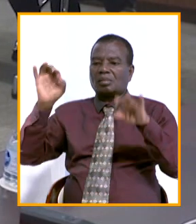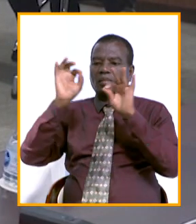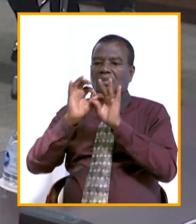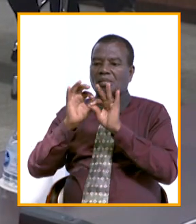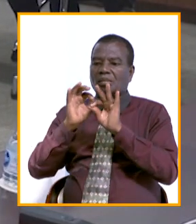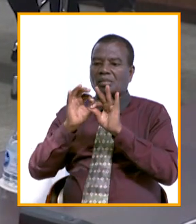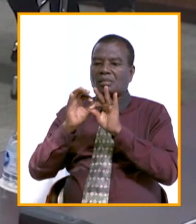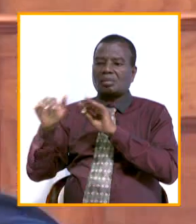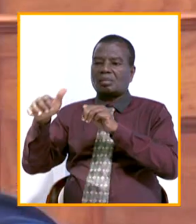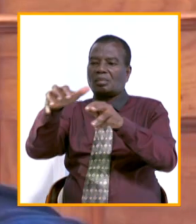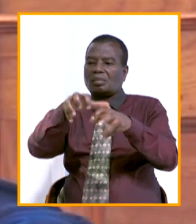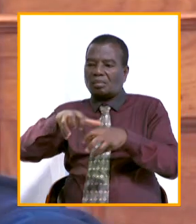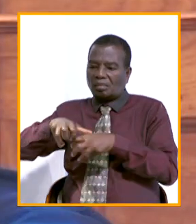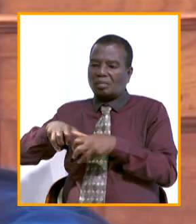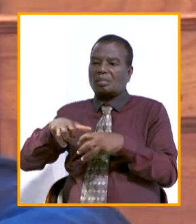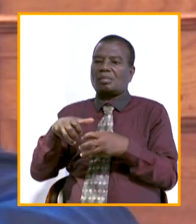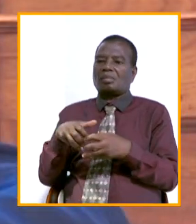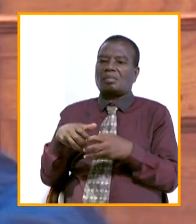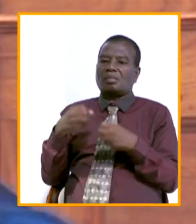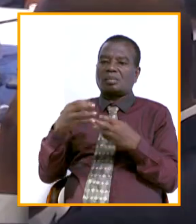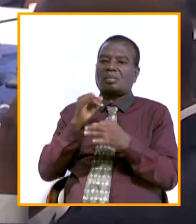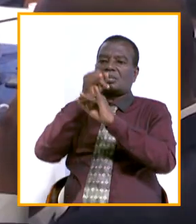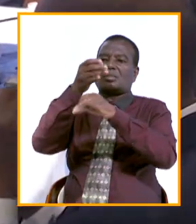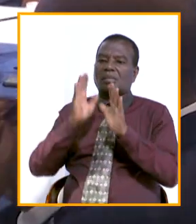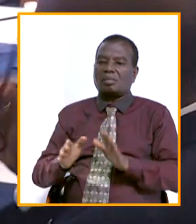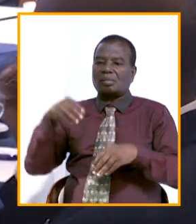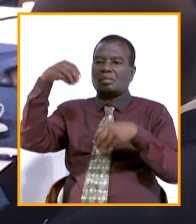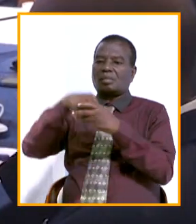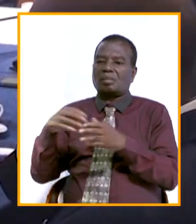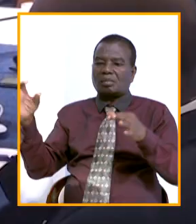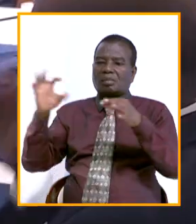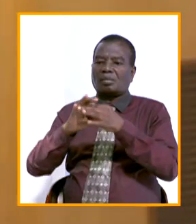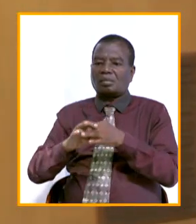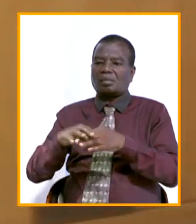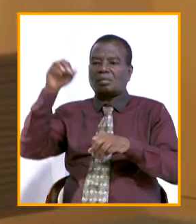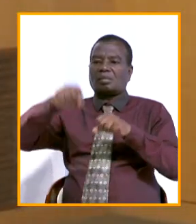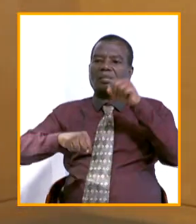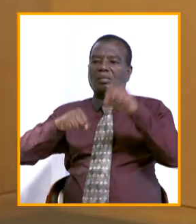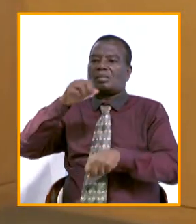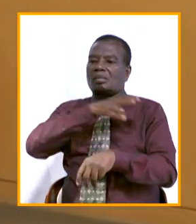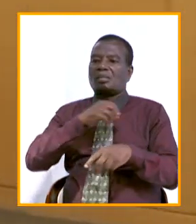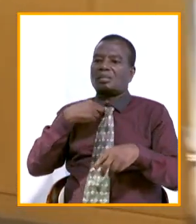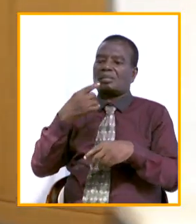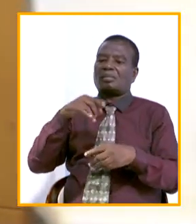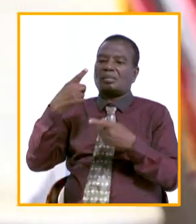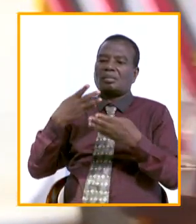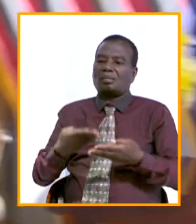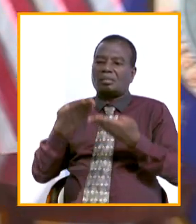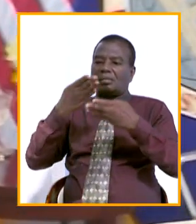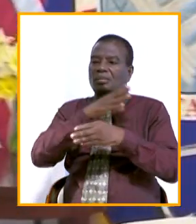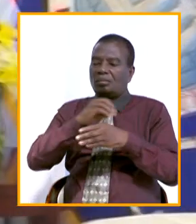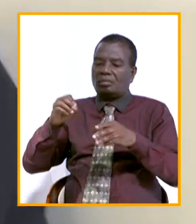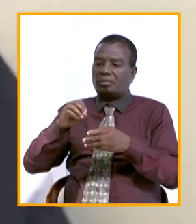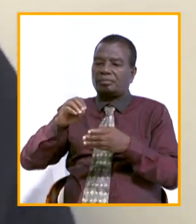diplomatique, attirer le plus grand nombre d'investisseurs dans un partenariat gagnant-gagnant à relever le défi de la transformation